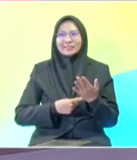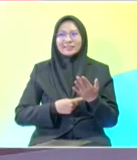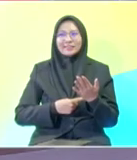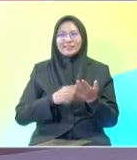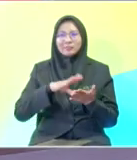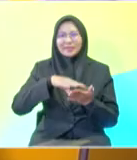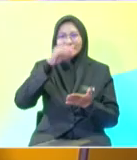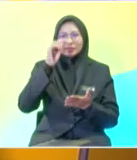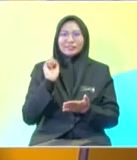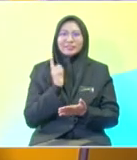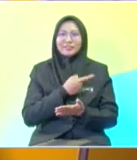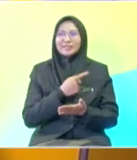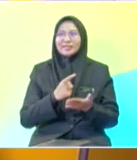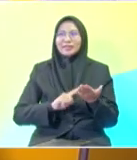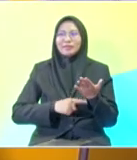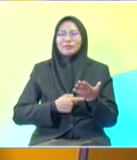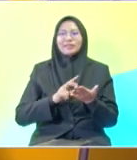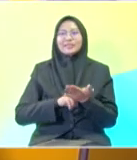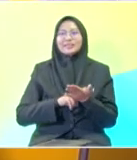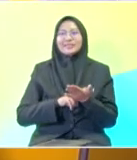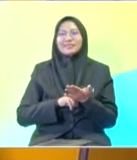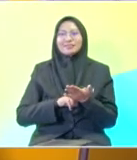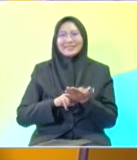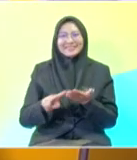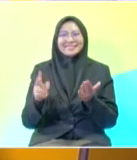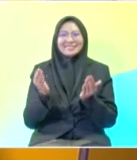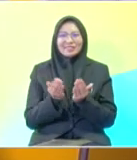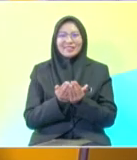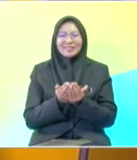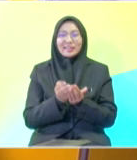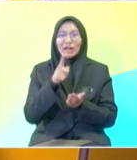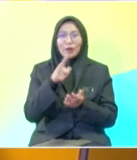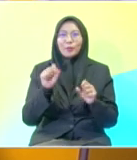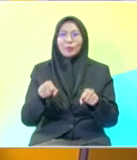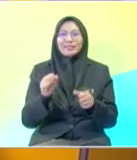belajar Oke saya mintakan